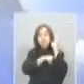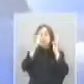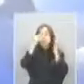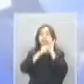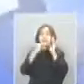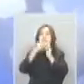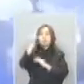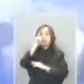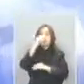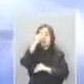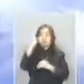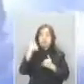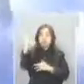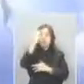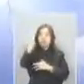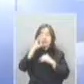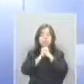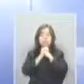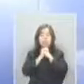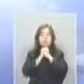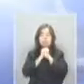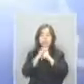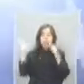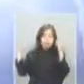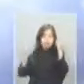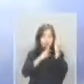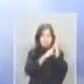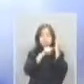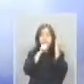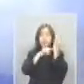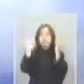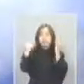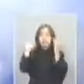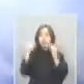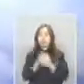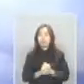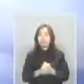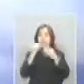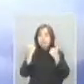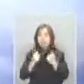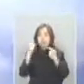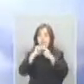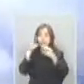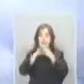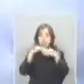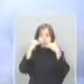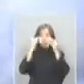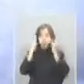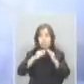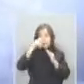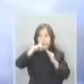ระว่าบริเวณควโฐกัสซงกำลงปันกลาง ที่ยคงปกคุมประเทศไยตอนบนและทะเหจีนใต้ค่